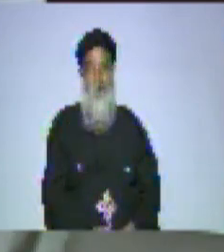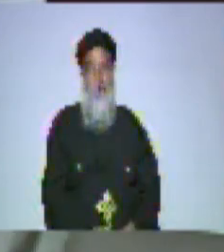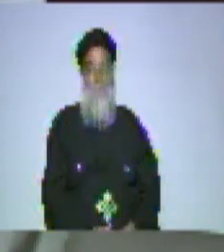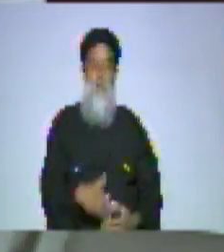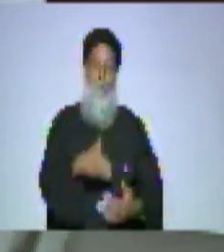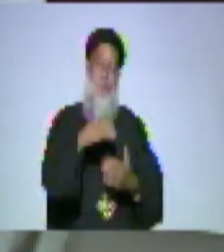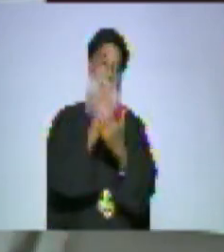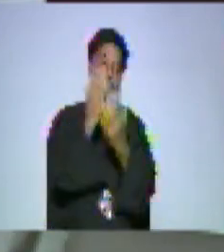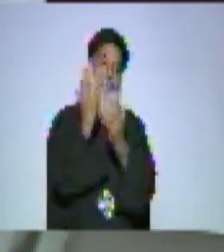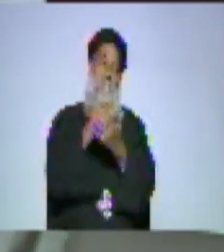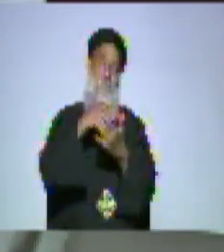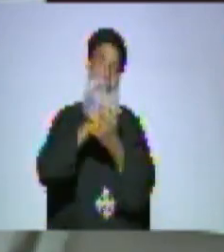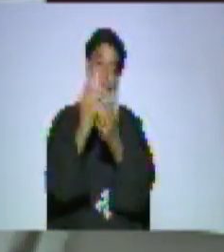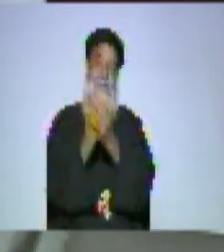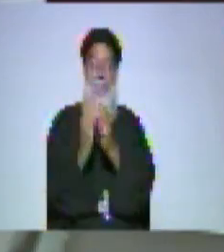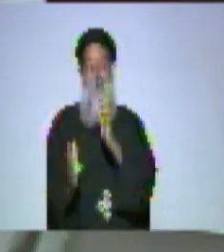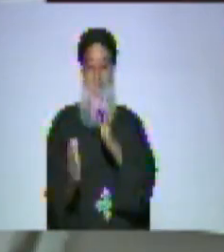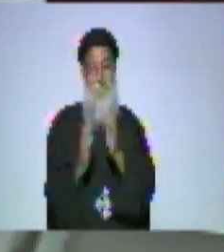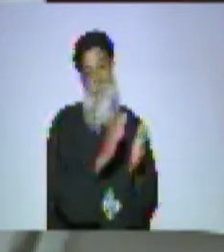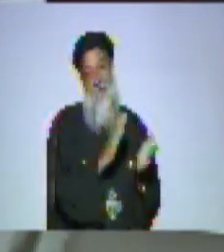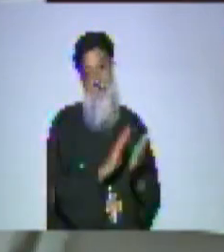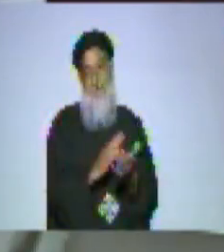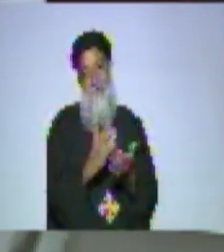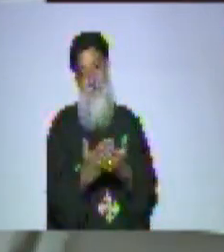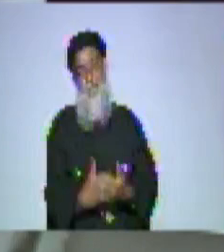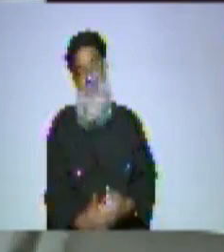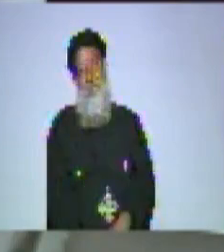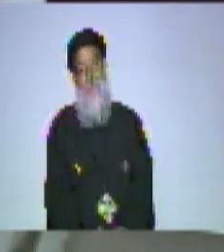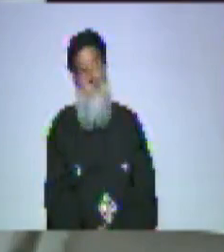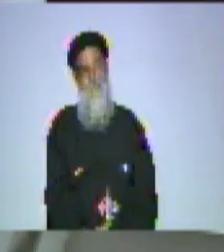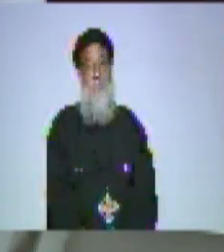يعني المناصفه يعني